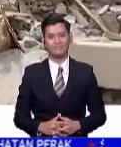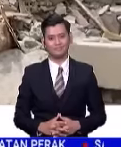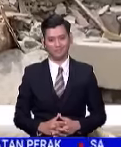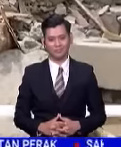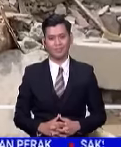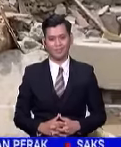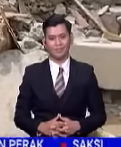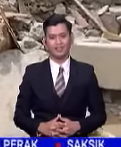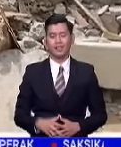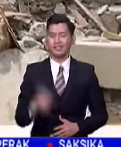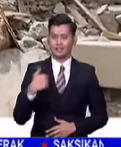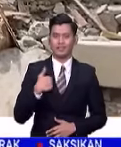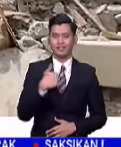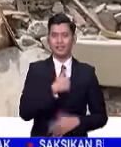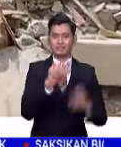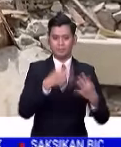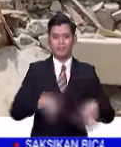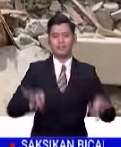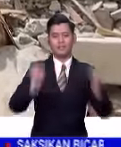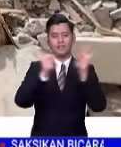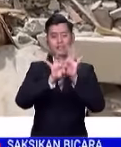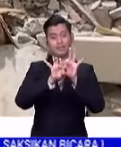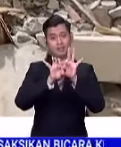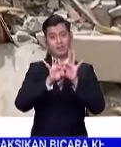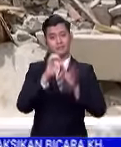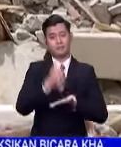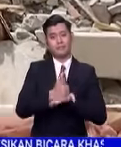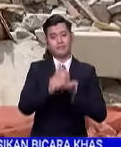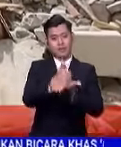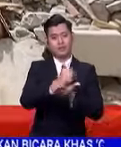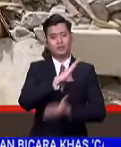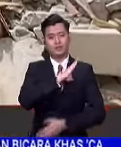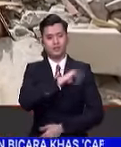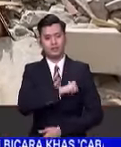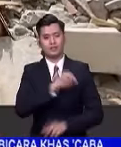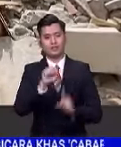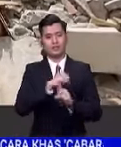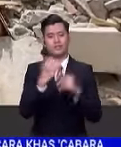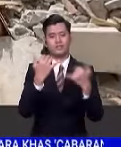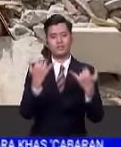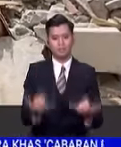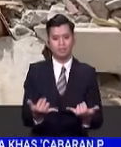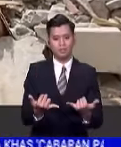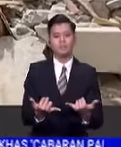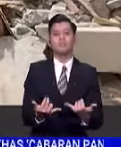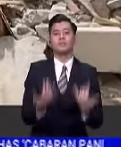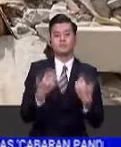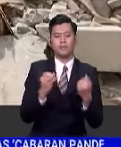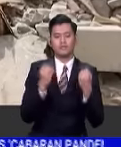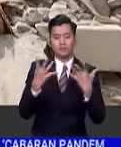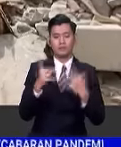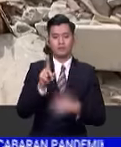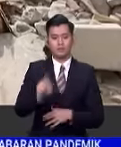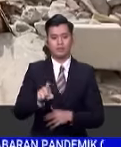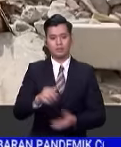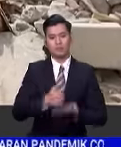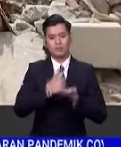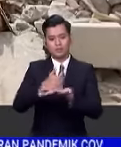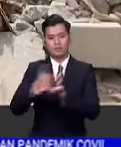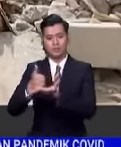And we'll prioritize what the needs are. There are many needs, obviously, in a situation like this. Everything from